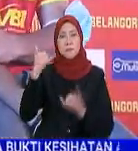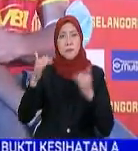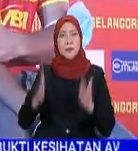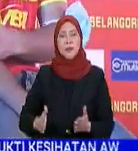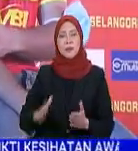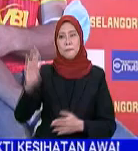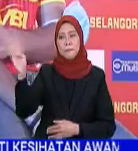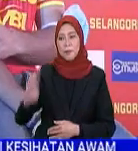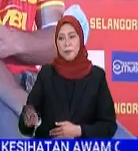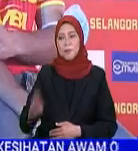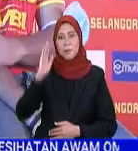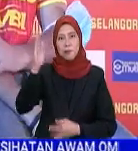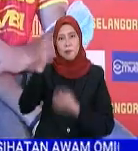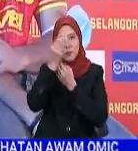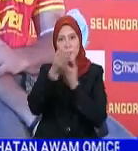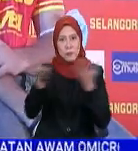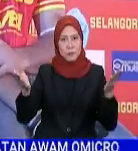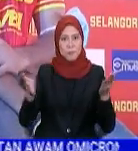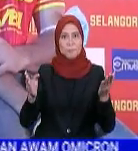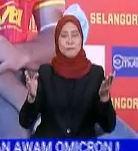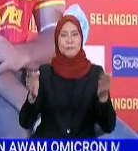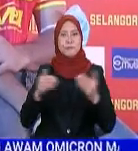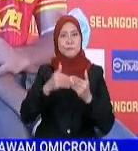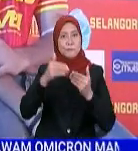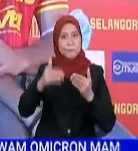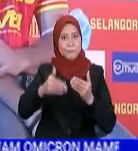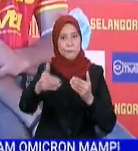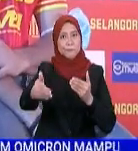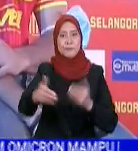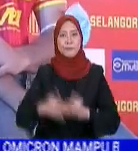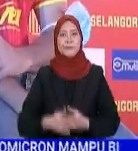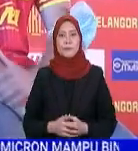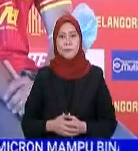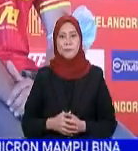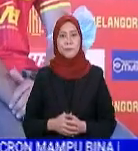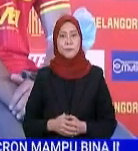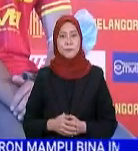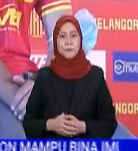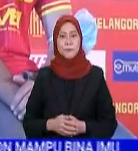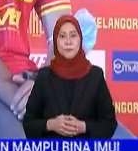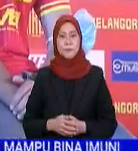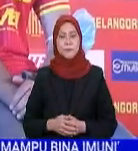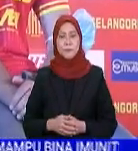Brazil yang akan diumumkan sedikit masa lagi.